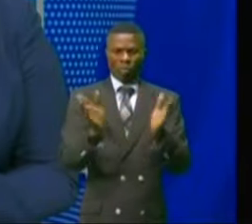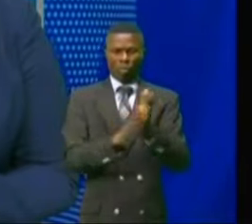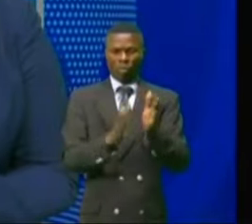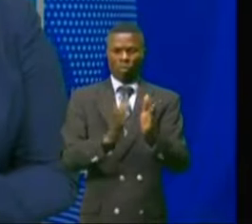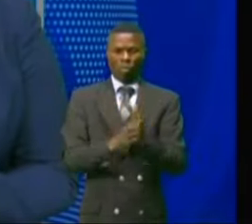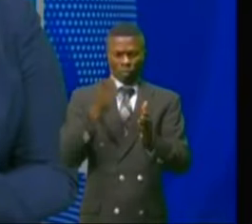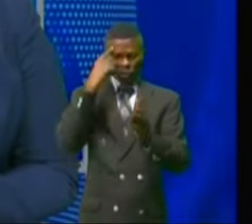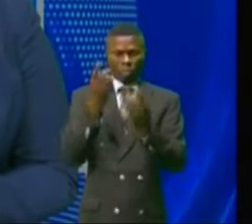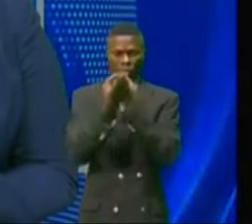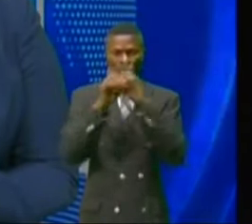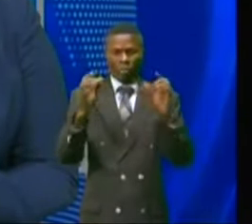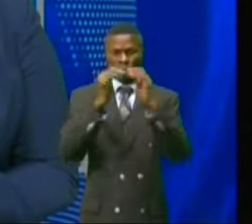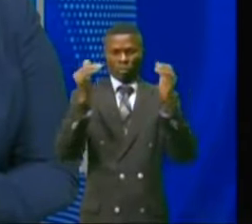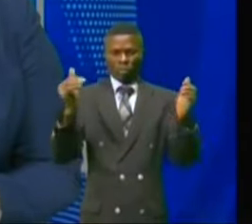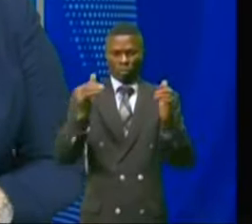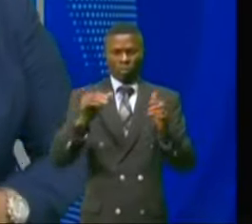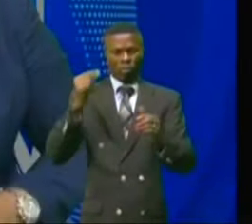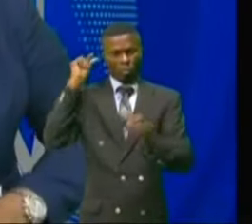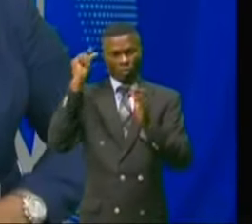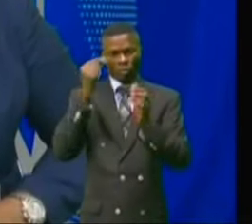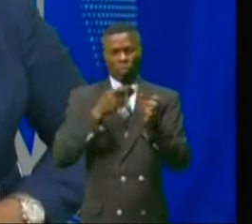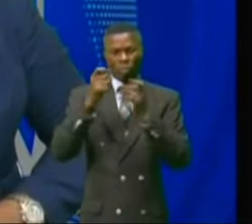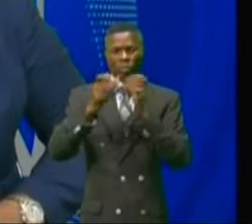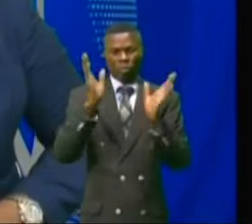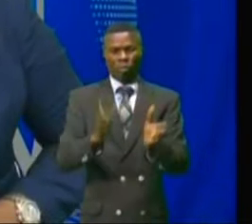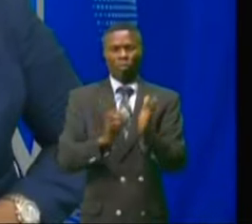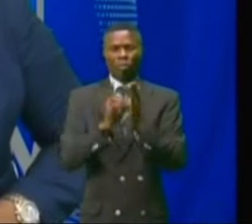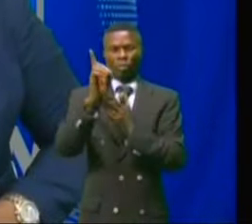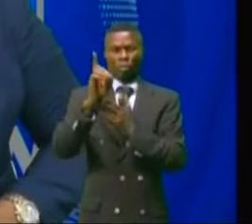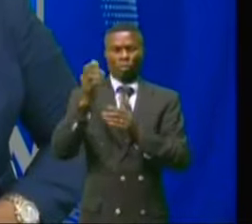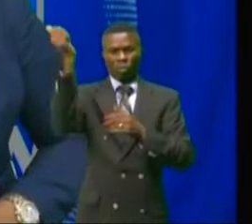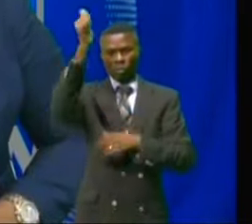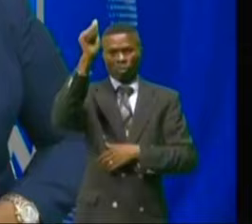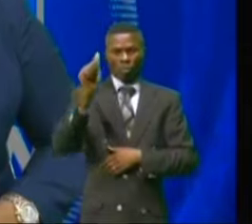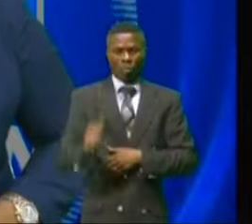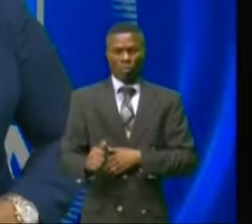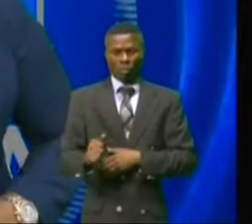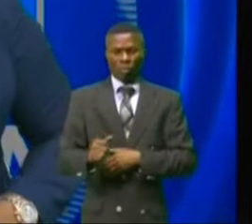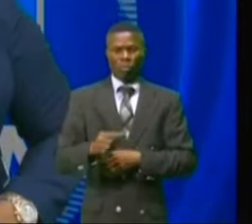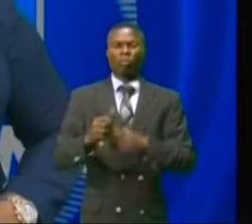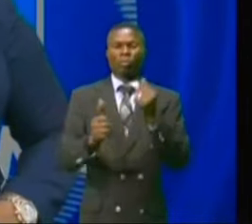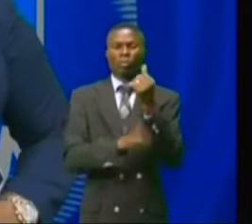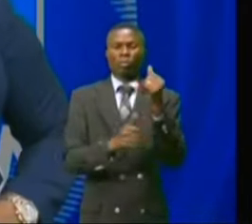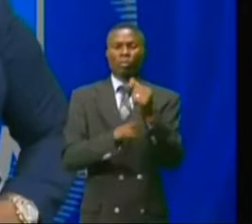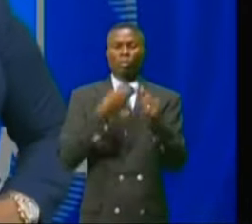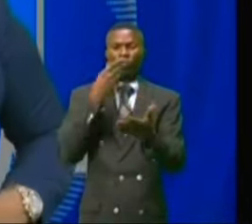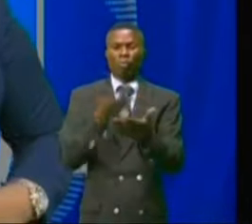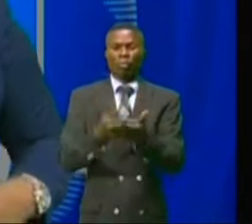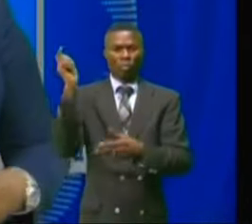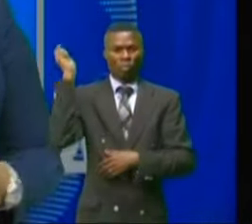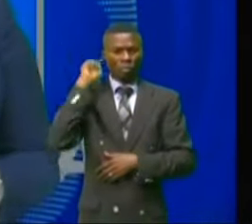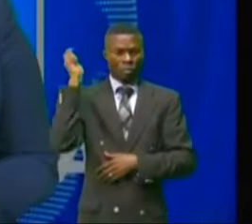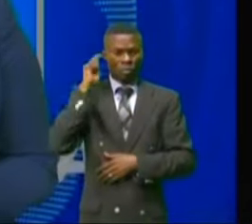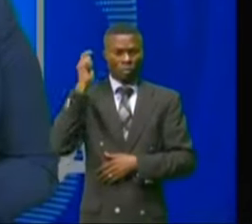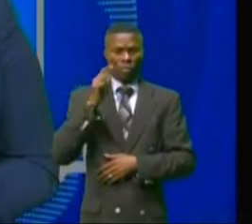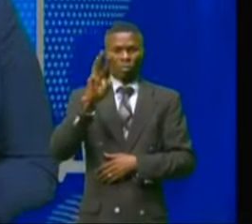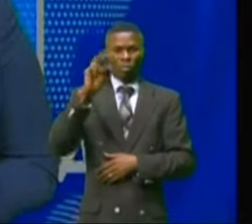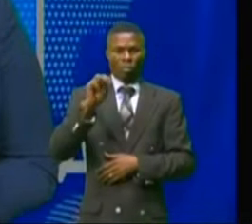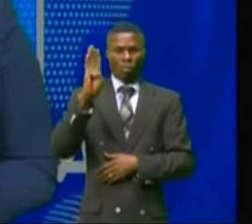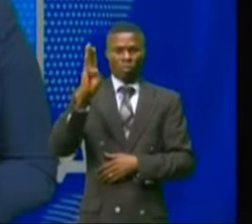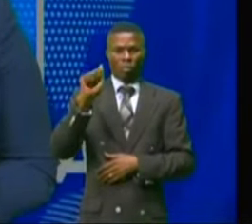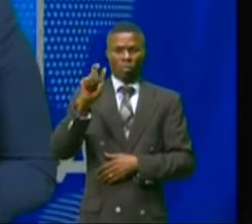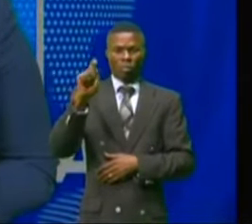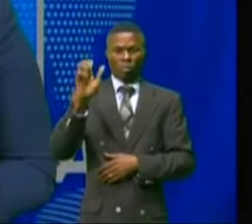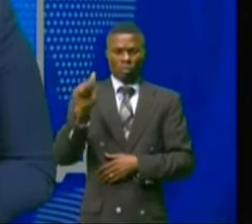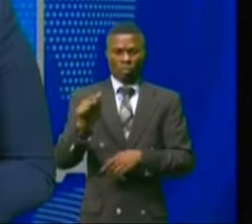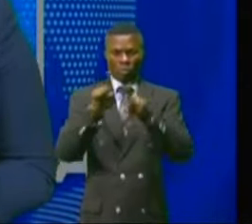la démocratie, la paix, la gouvernance et le développement en Afrique. Les orateurs en sont les professeurs Mbata,